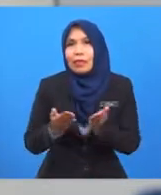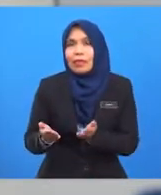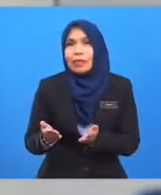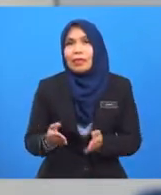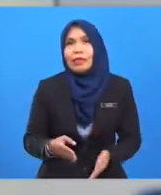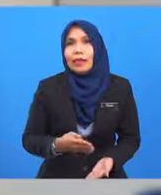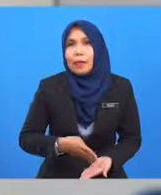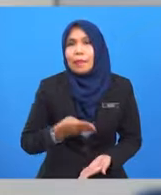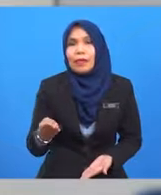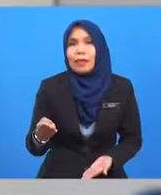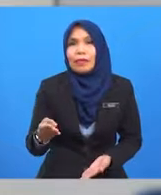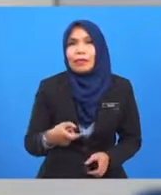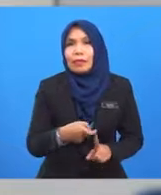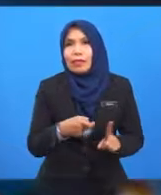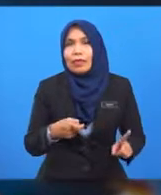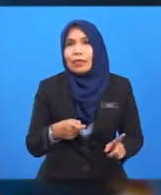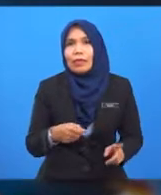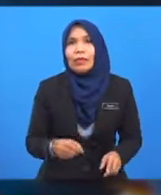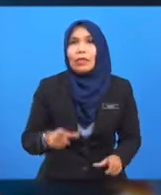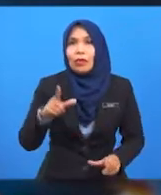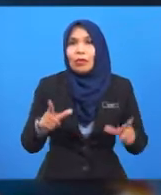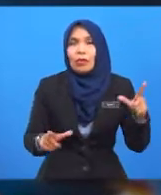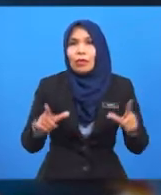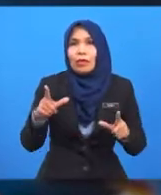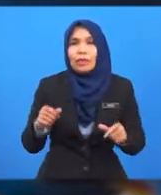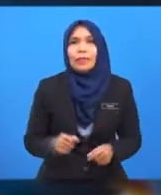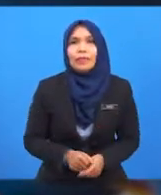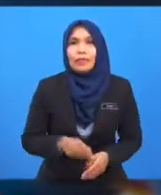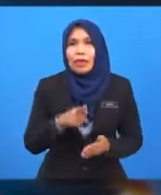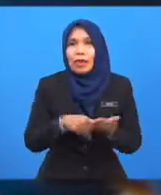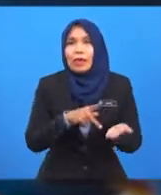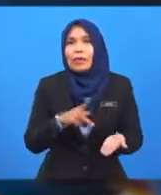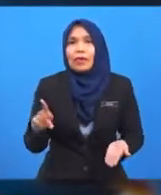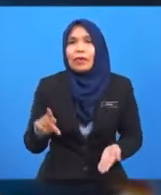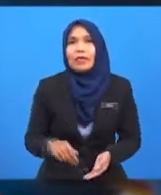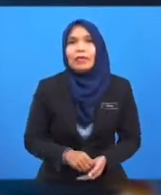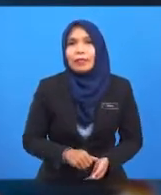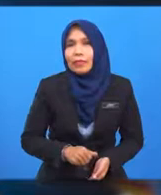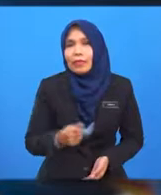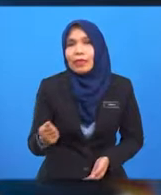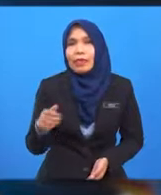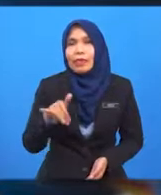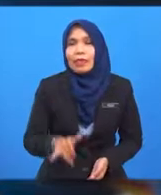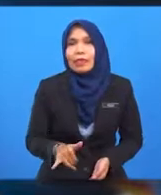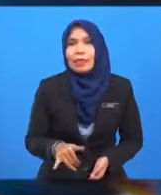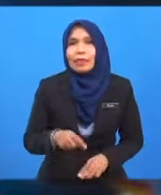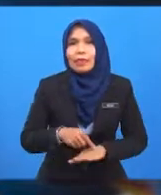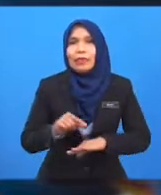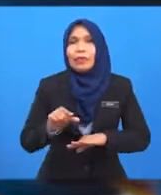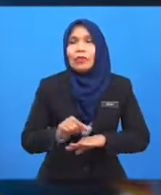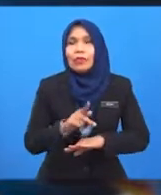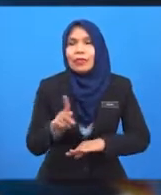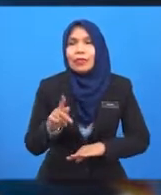ke bahagian stor simpanan? Apakah alat yang paling sesuai digunakan untuk